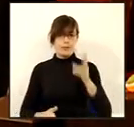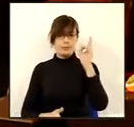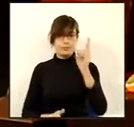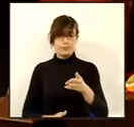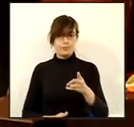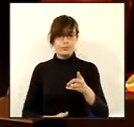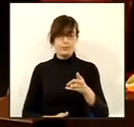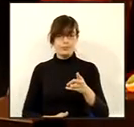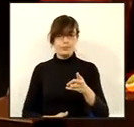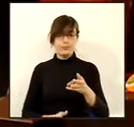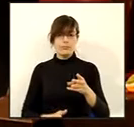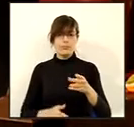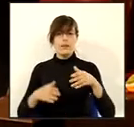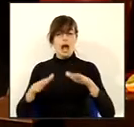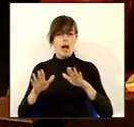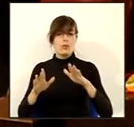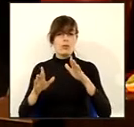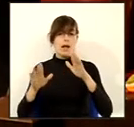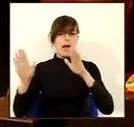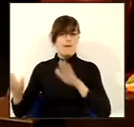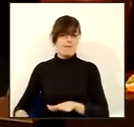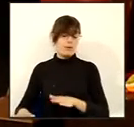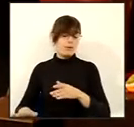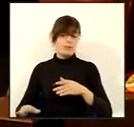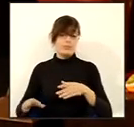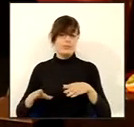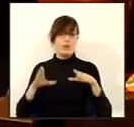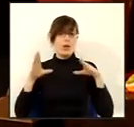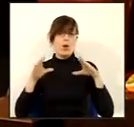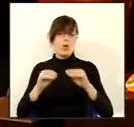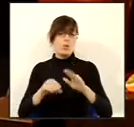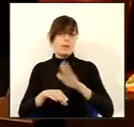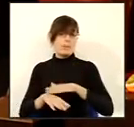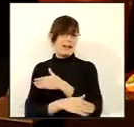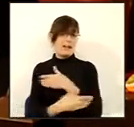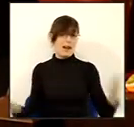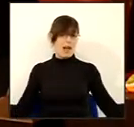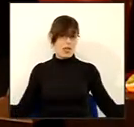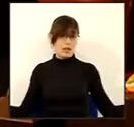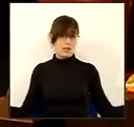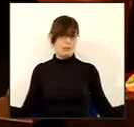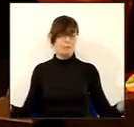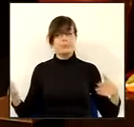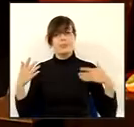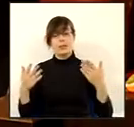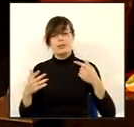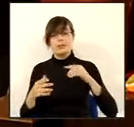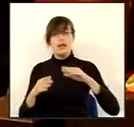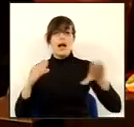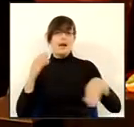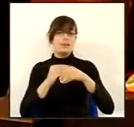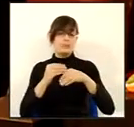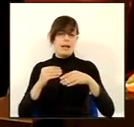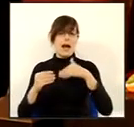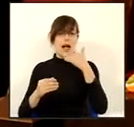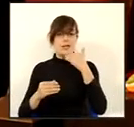Plataforma Bigatana fos favorable a aquesta moció, no serviria absolutament per res. I malgrat l'esmena que ha presentat a l'última hora a